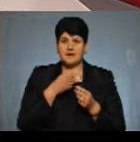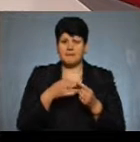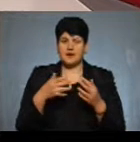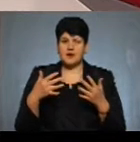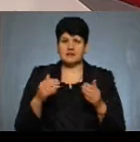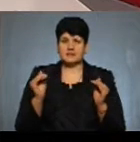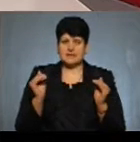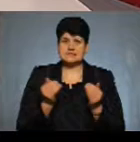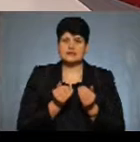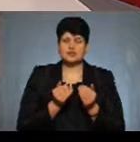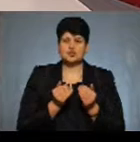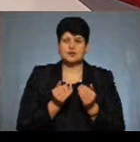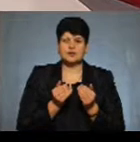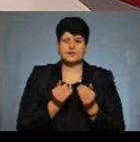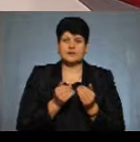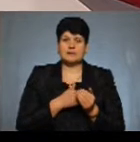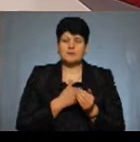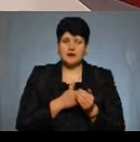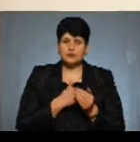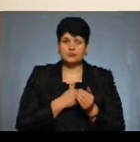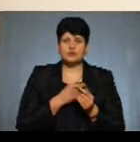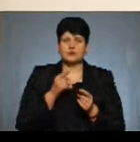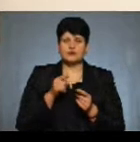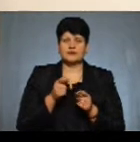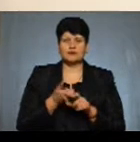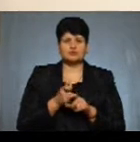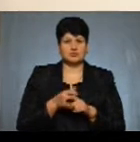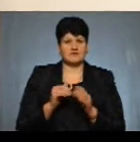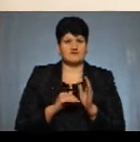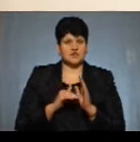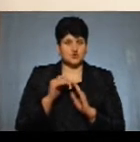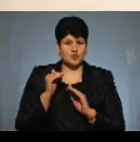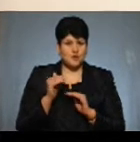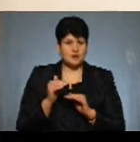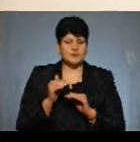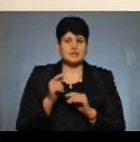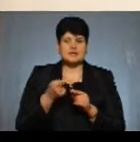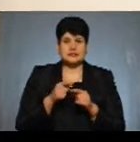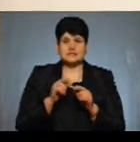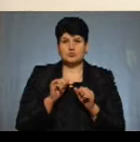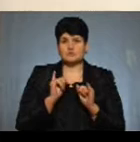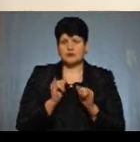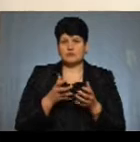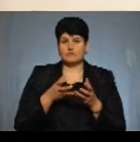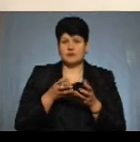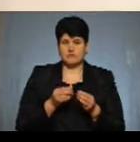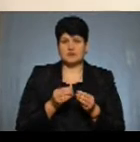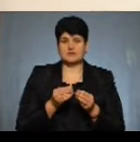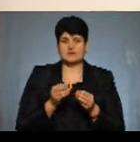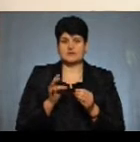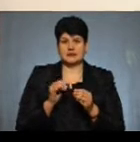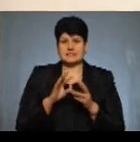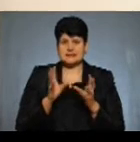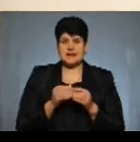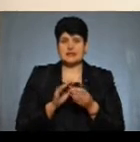для зниження все ж таки температури, тому що якщо вона надзвичайно висока, відповідно, це може негативно впливати на